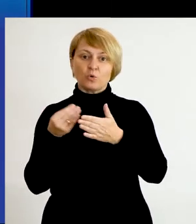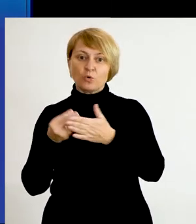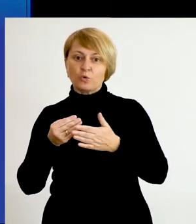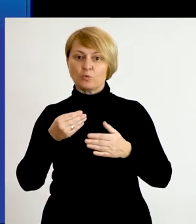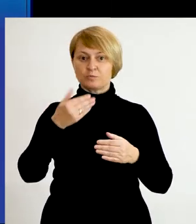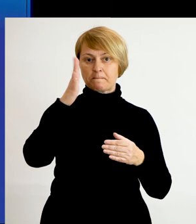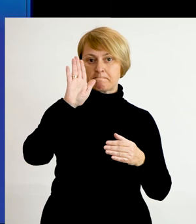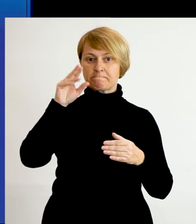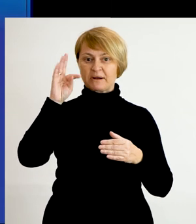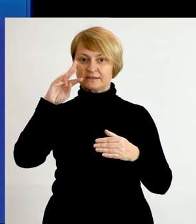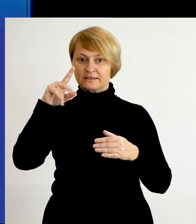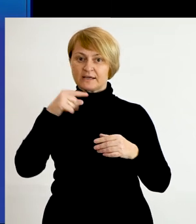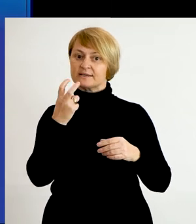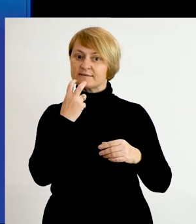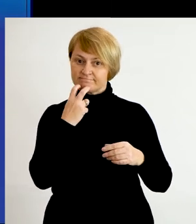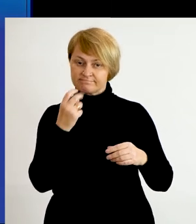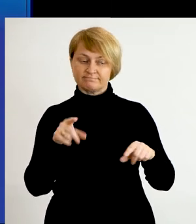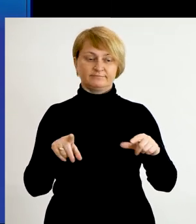zakup baterii